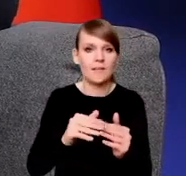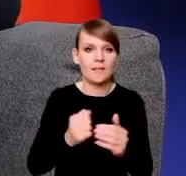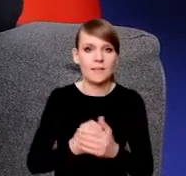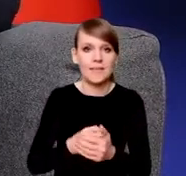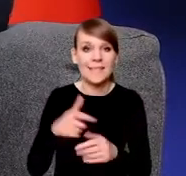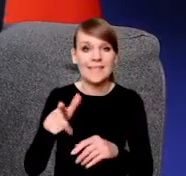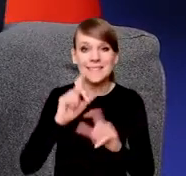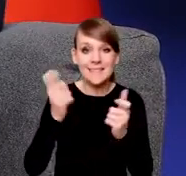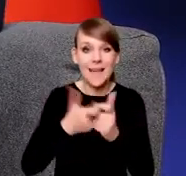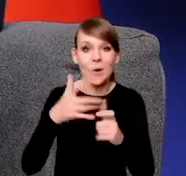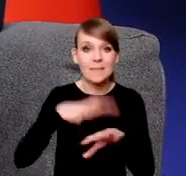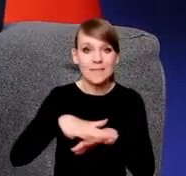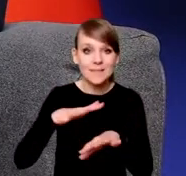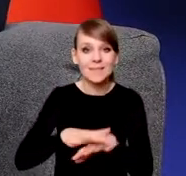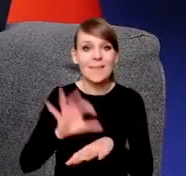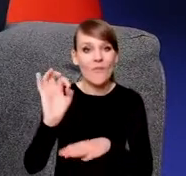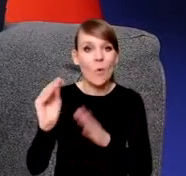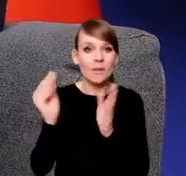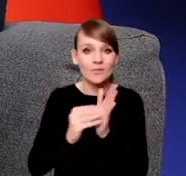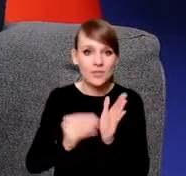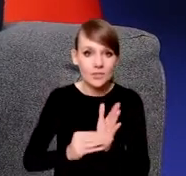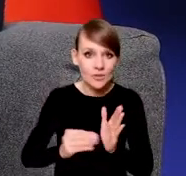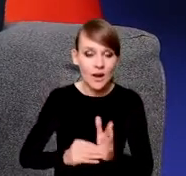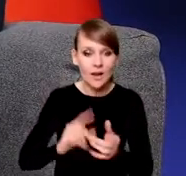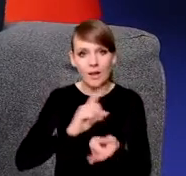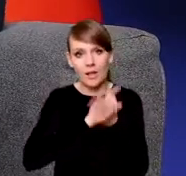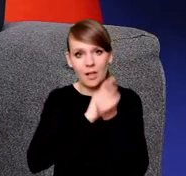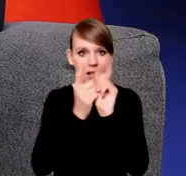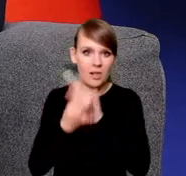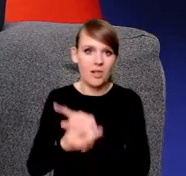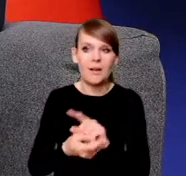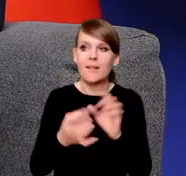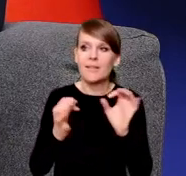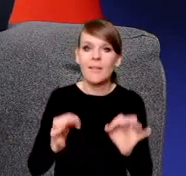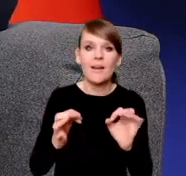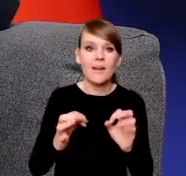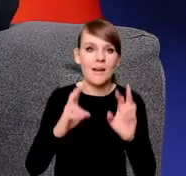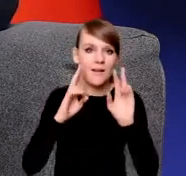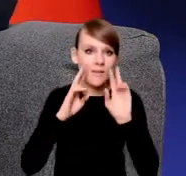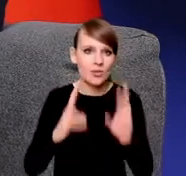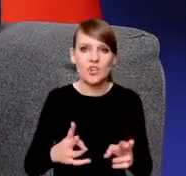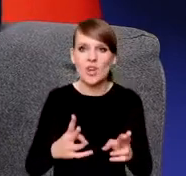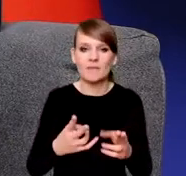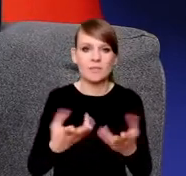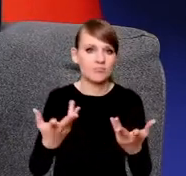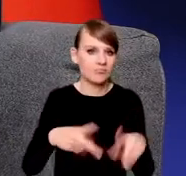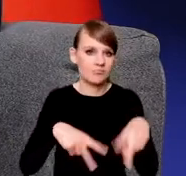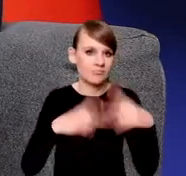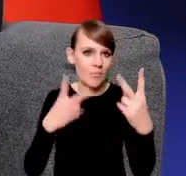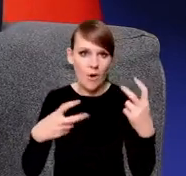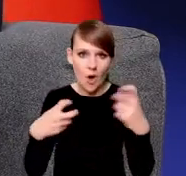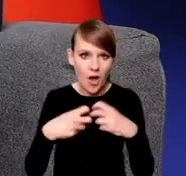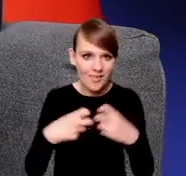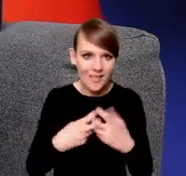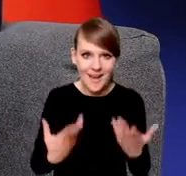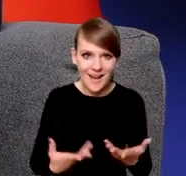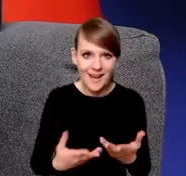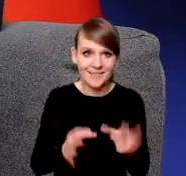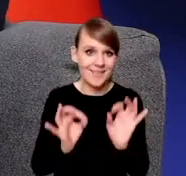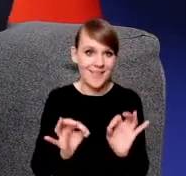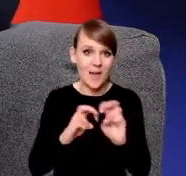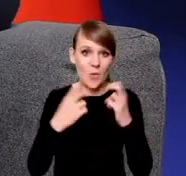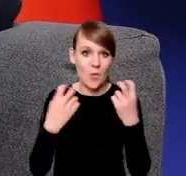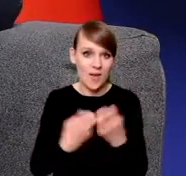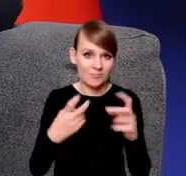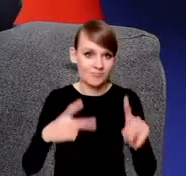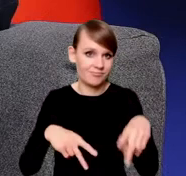systemu i zwyczajów, w jakich się znajdujemy, do rzeczywistości też często wirtualnej. To, że my dzisiaj też na webinarze się spotykamy, nie na